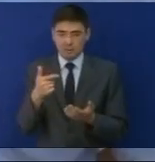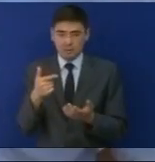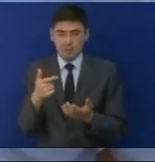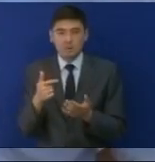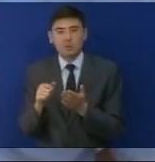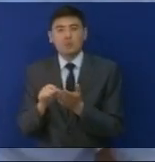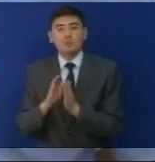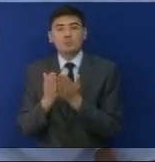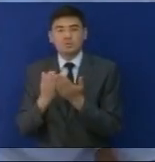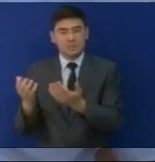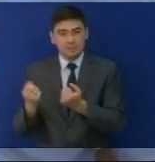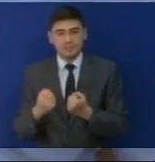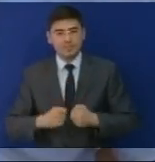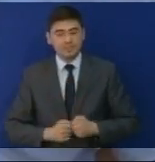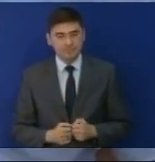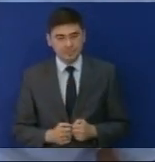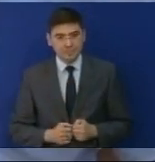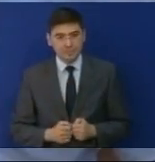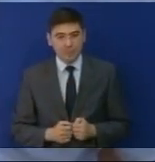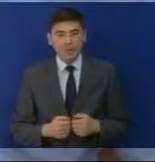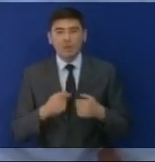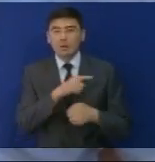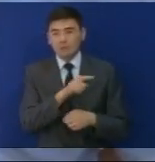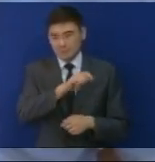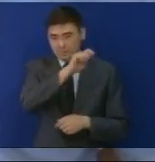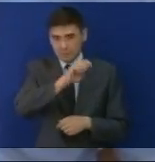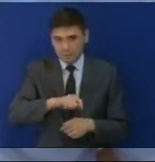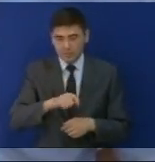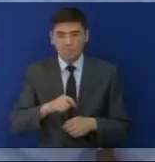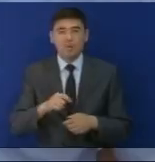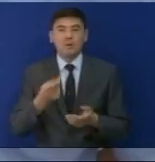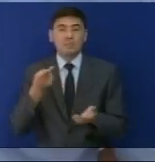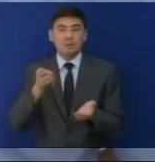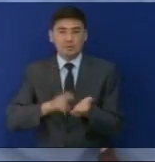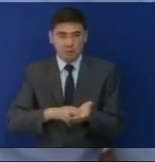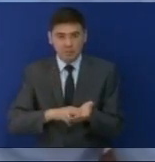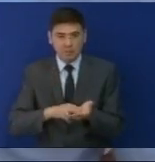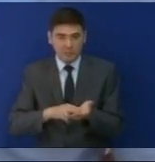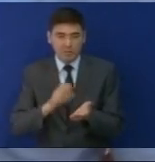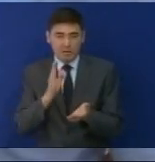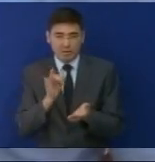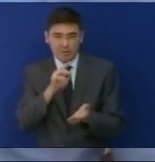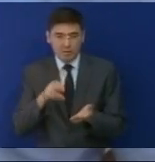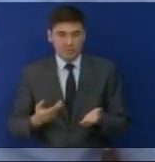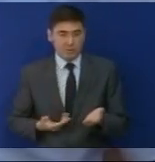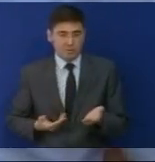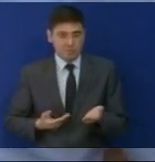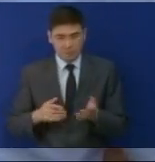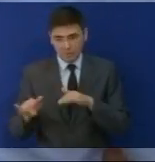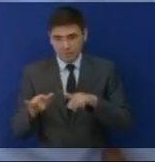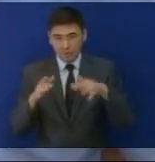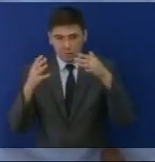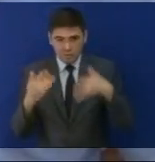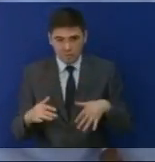родину, оформили себе вид на жительство и после этого уже начали проживать постоянно, имея также все привилегии, которые имеют